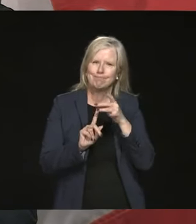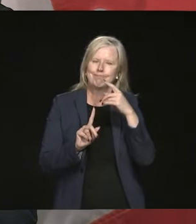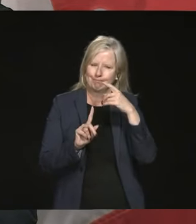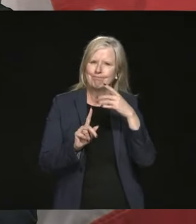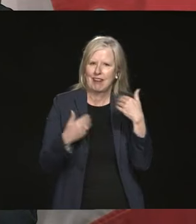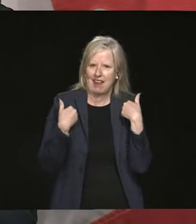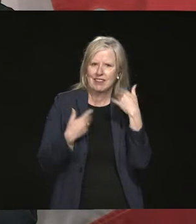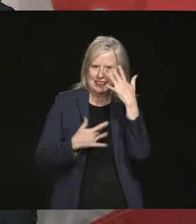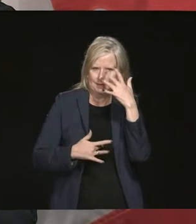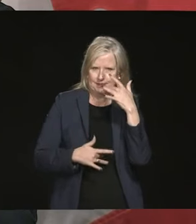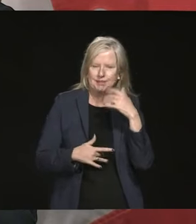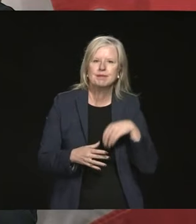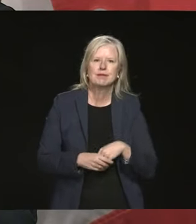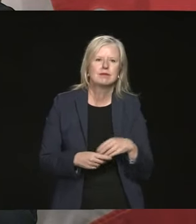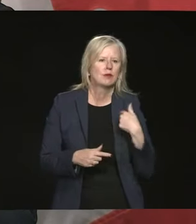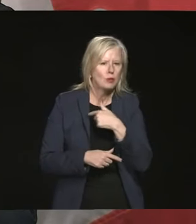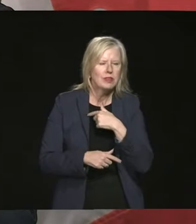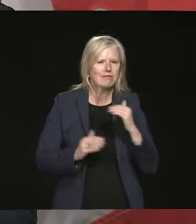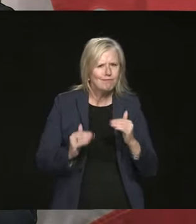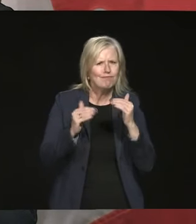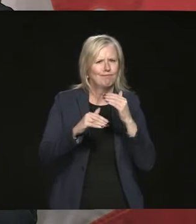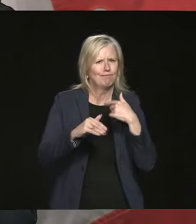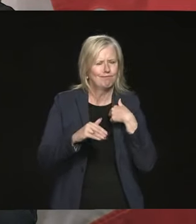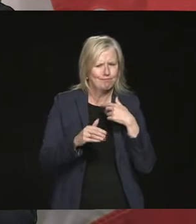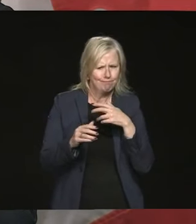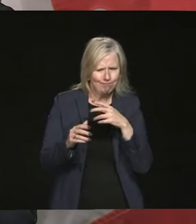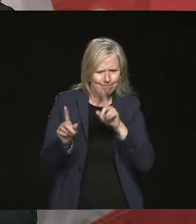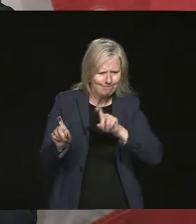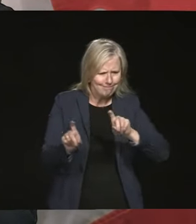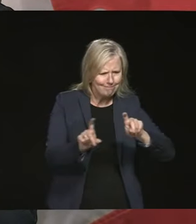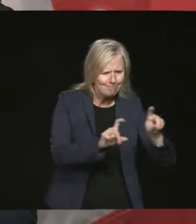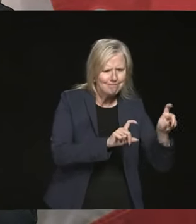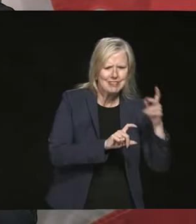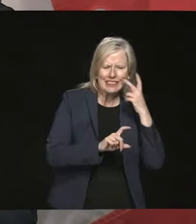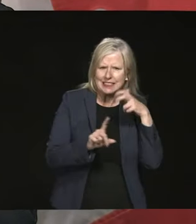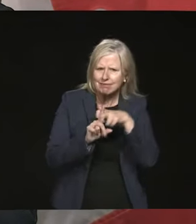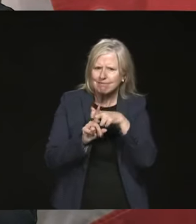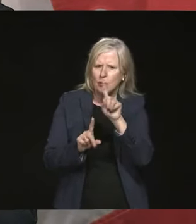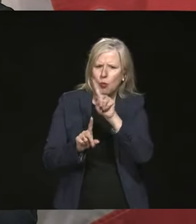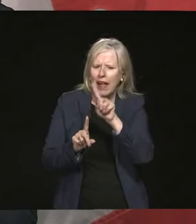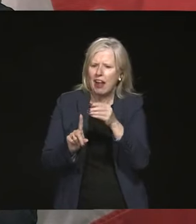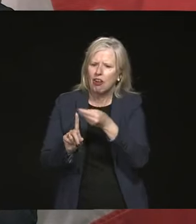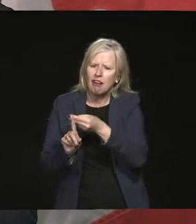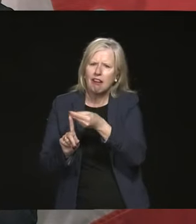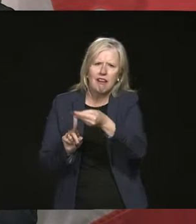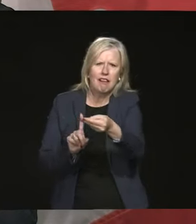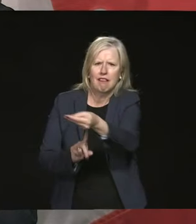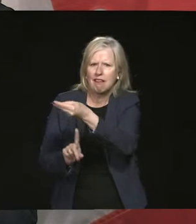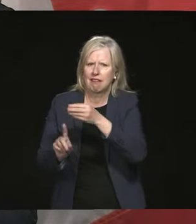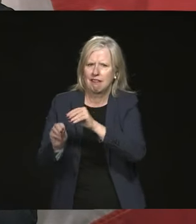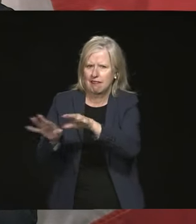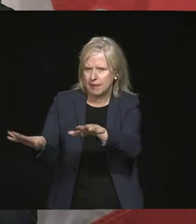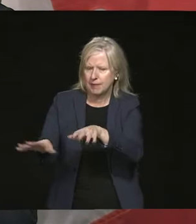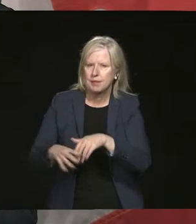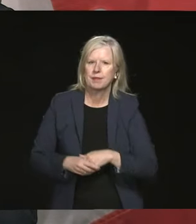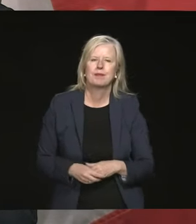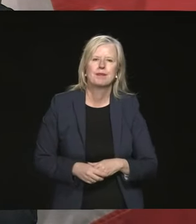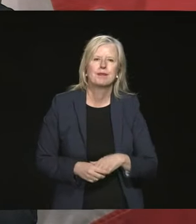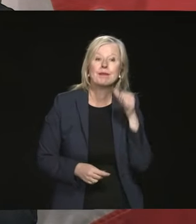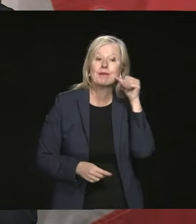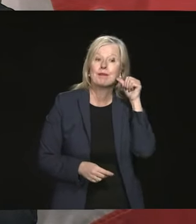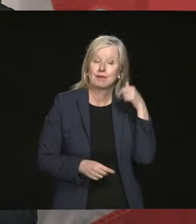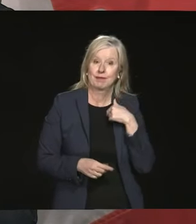better maladie. track where the disease is Comme on spreading. l'a mentionné hier, certains signes As montrent mentioned yesterday, que nos actions collectives there are entamées il signs y a plusieurs